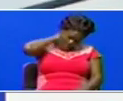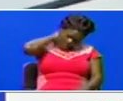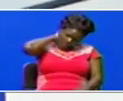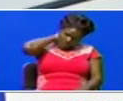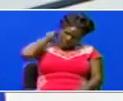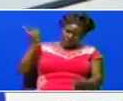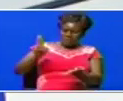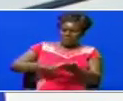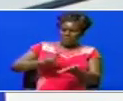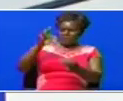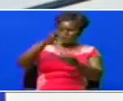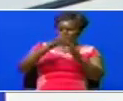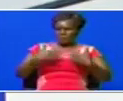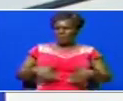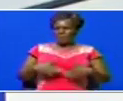registered voters,